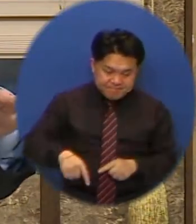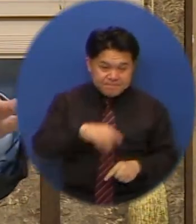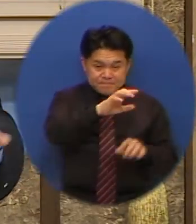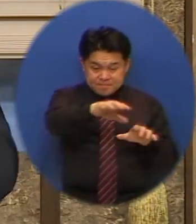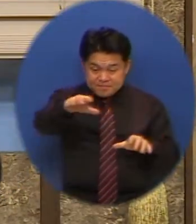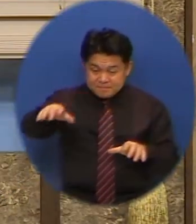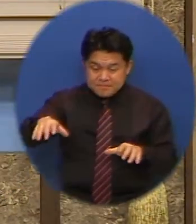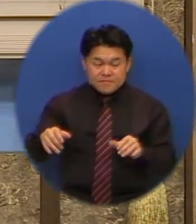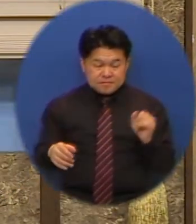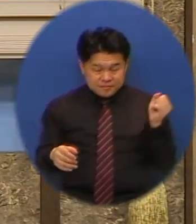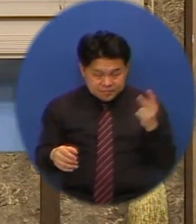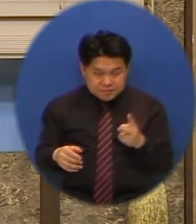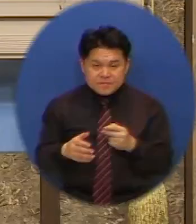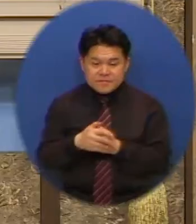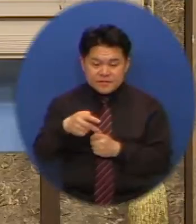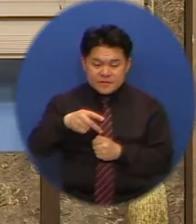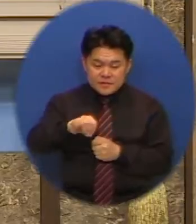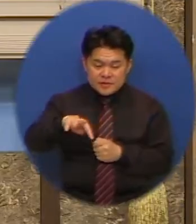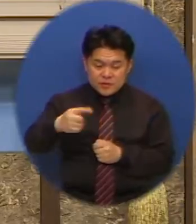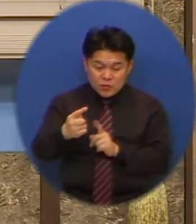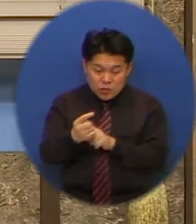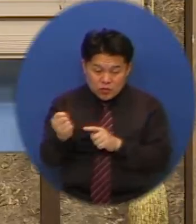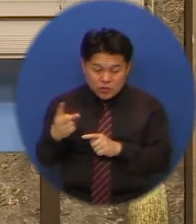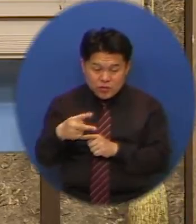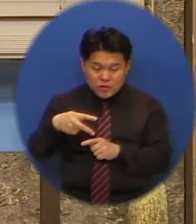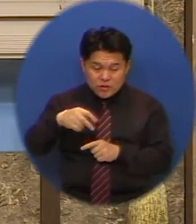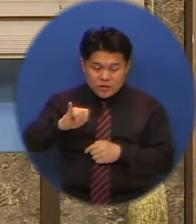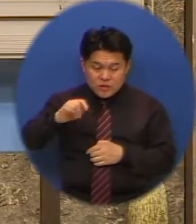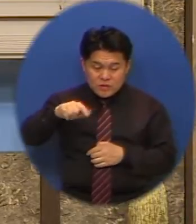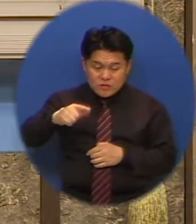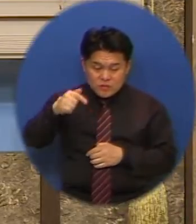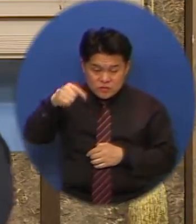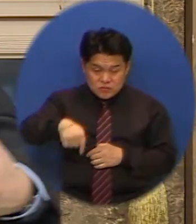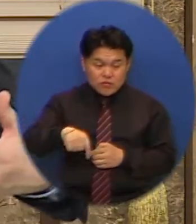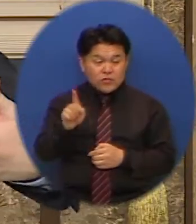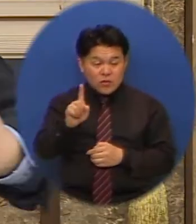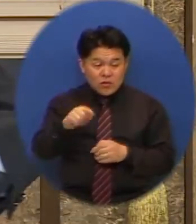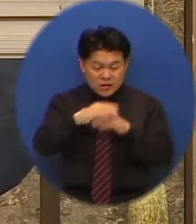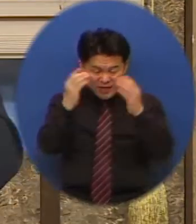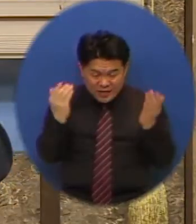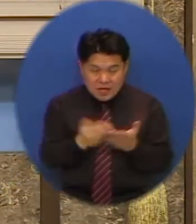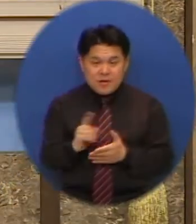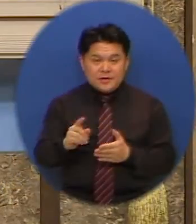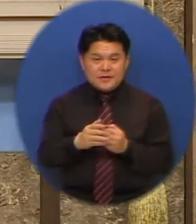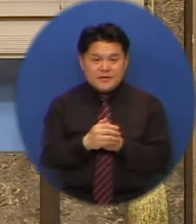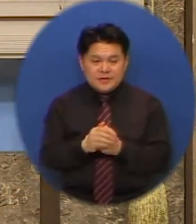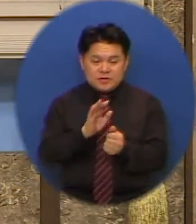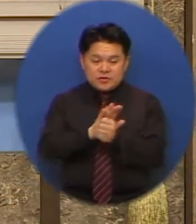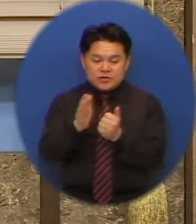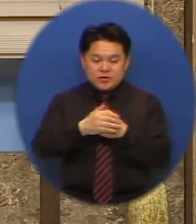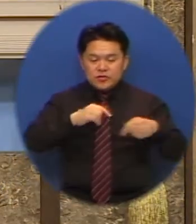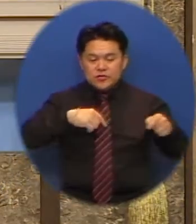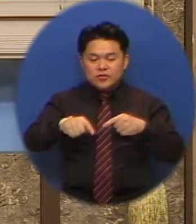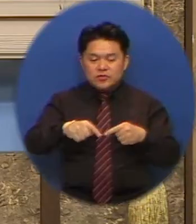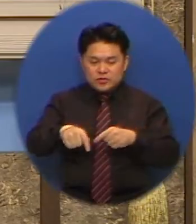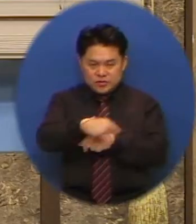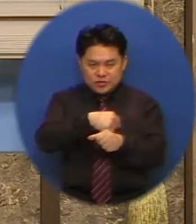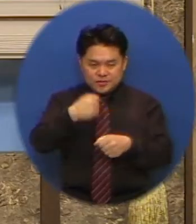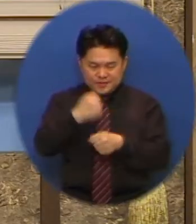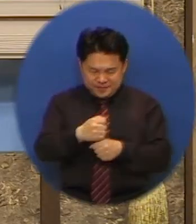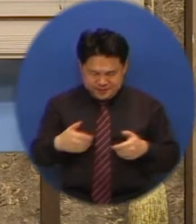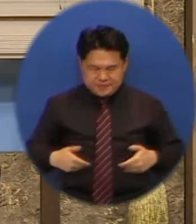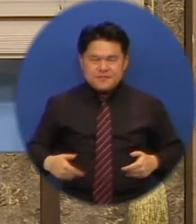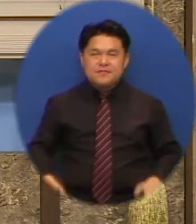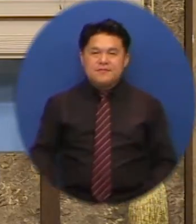전국 단위는 물론이고 시도 그리고 시군구 차원에서 특히 이게 협치 체제가 구축이 돼야 됩니다. 네.